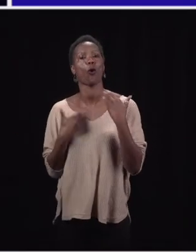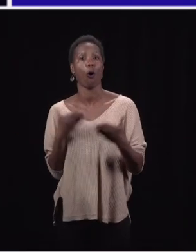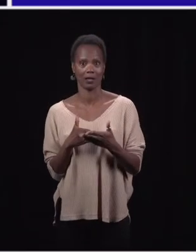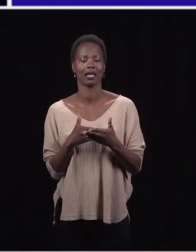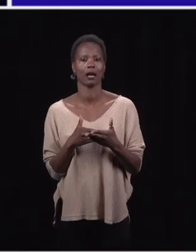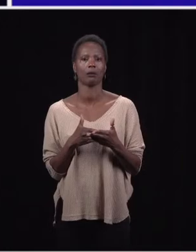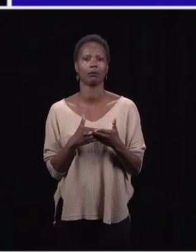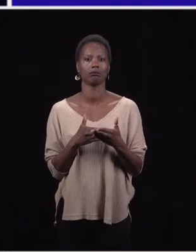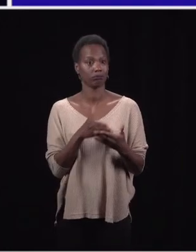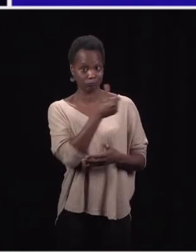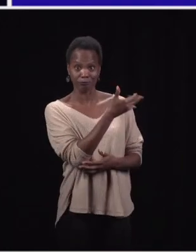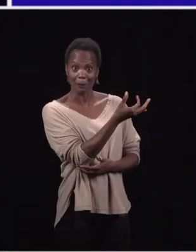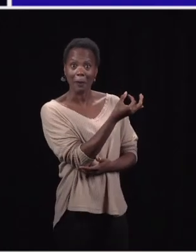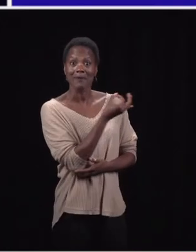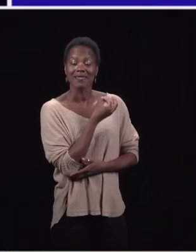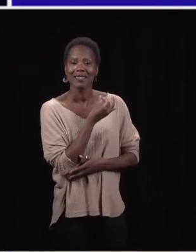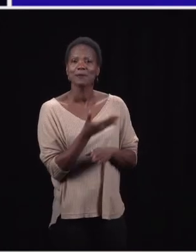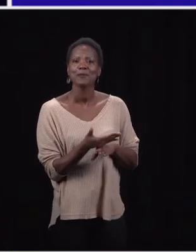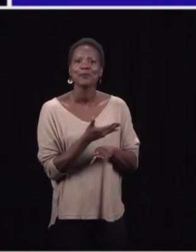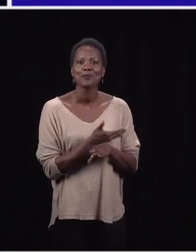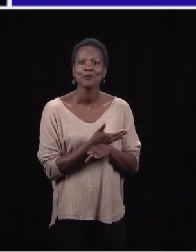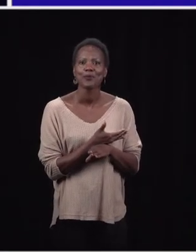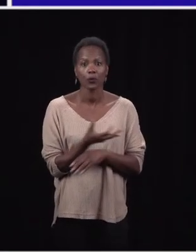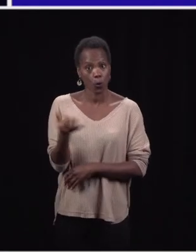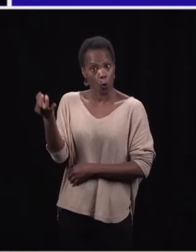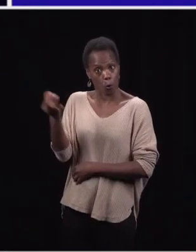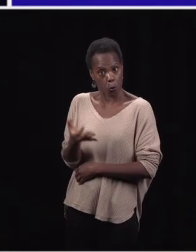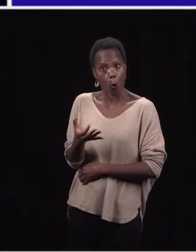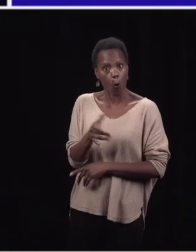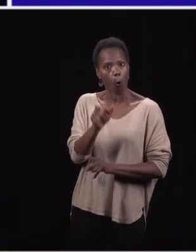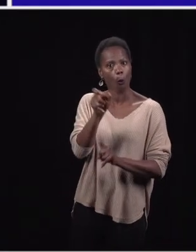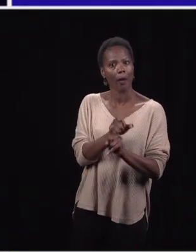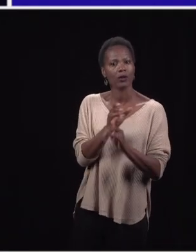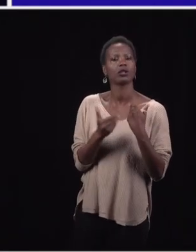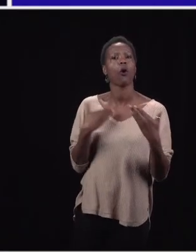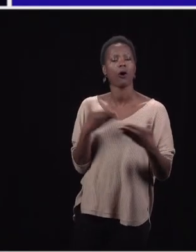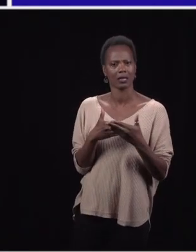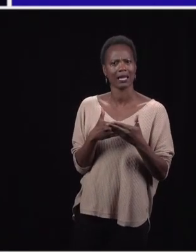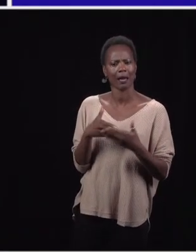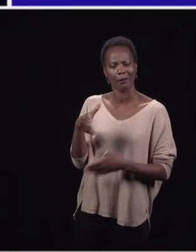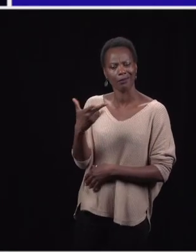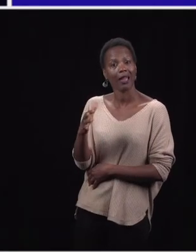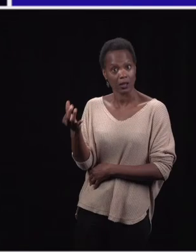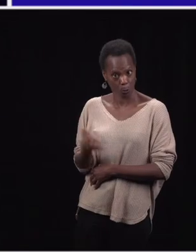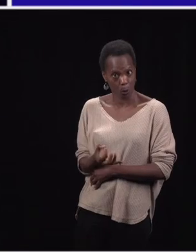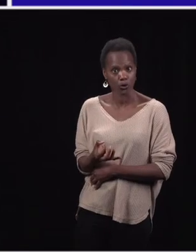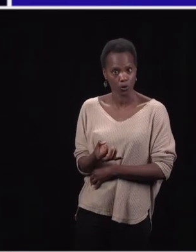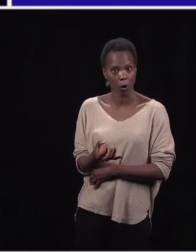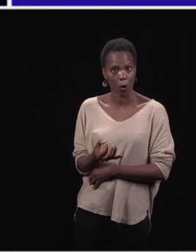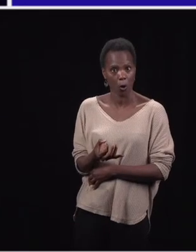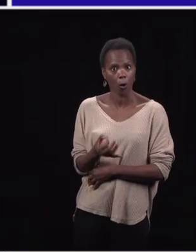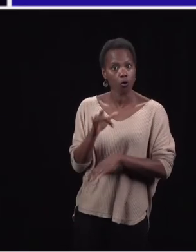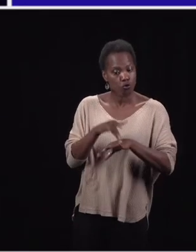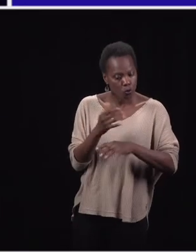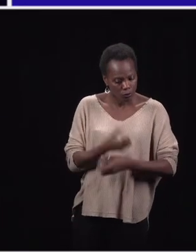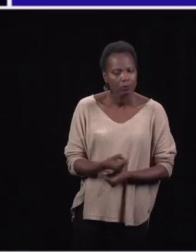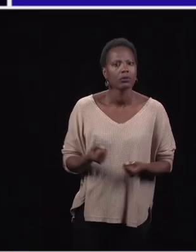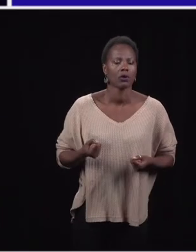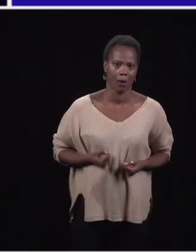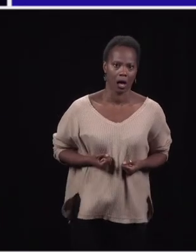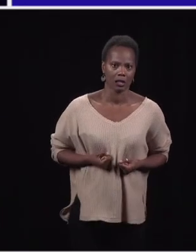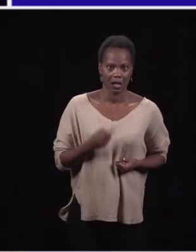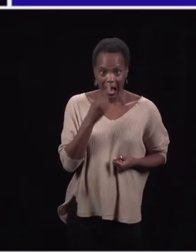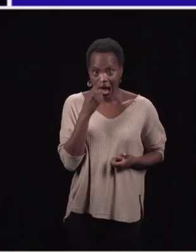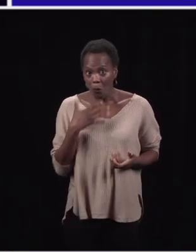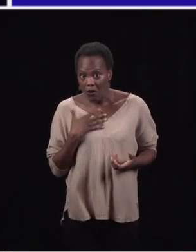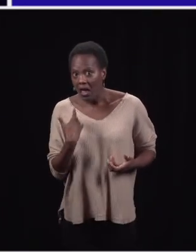car comme vous l'avez relevé tout à l'heure le taux de personnes en situation de handicap et de 13% au chômage et je pense avec les